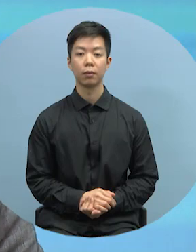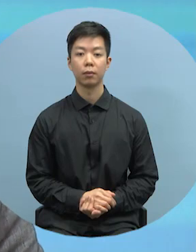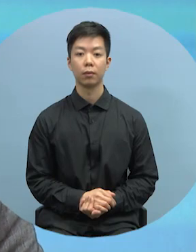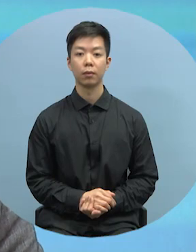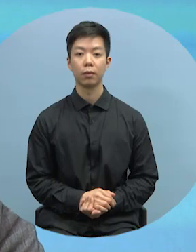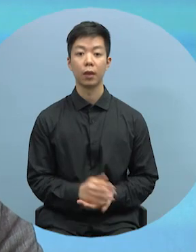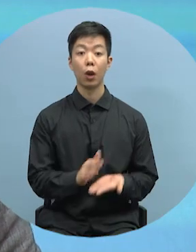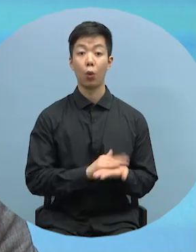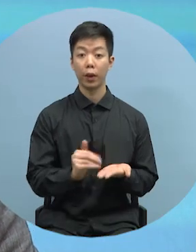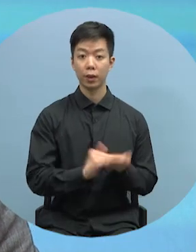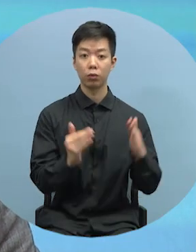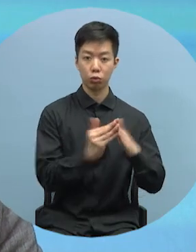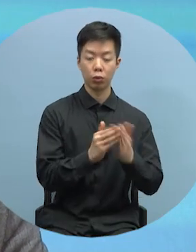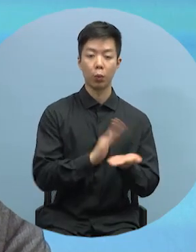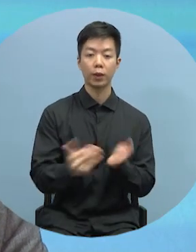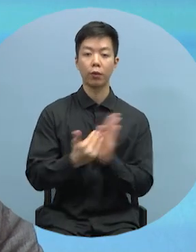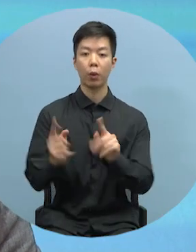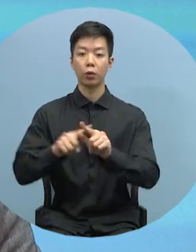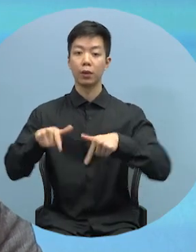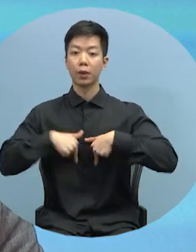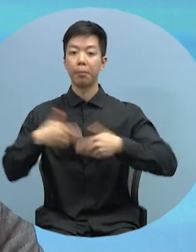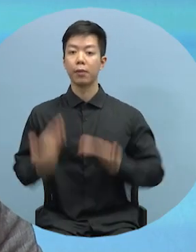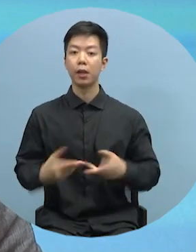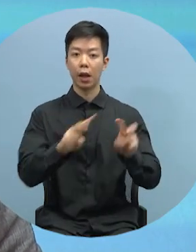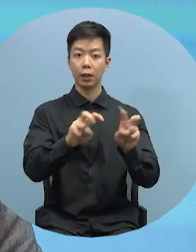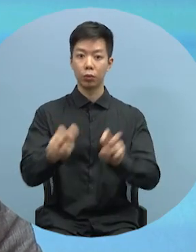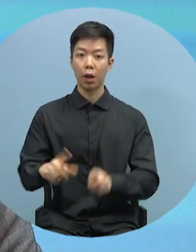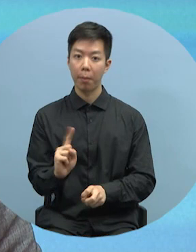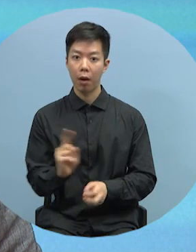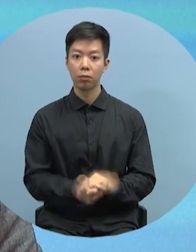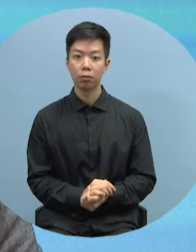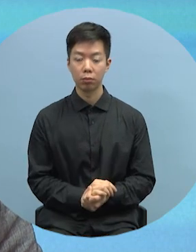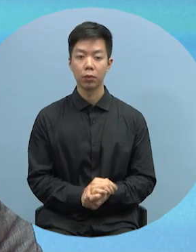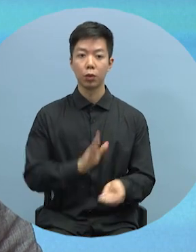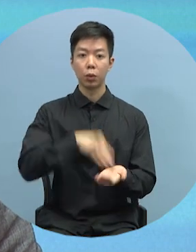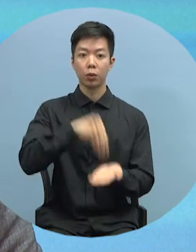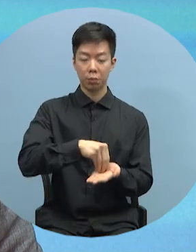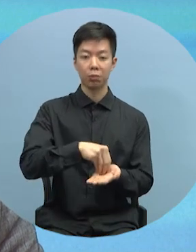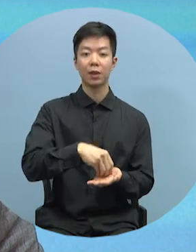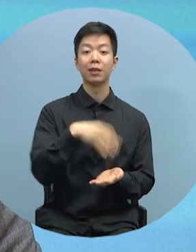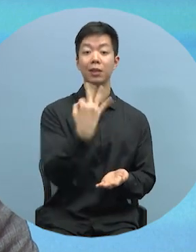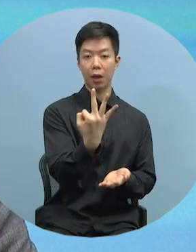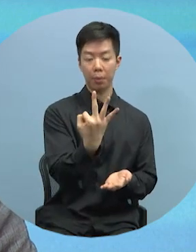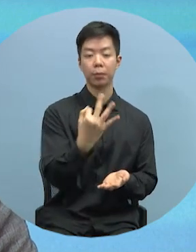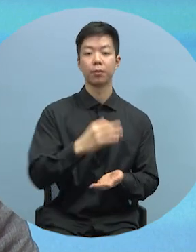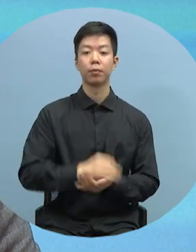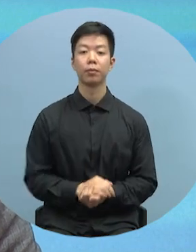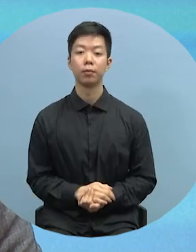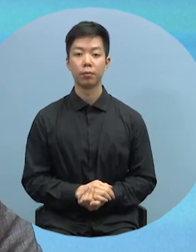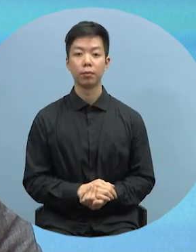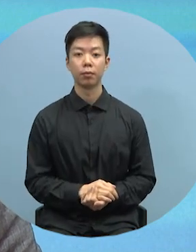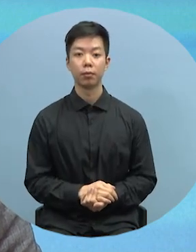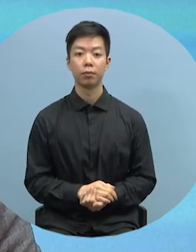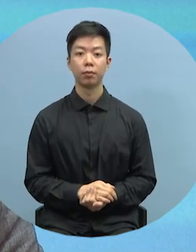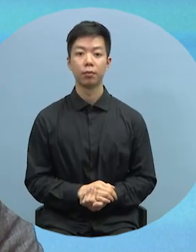衛生署衛生防護中心咧，正係調查緊咧三宗新增嘅2019冠狀病毒病嘅確診個案嘅。咁呢